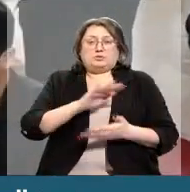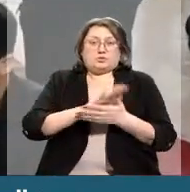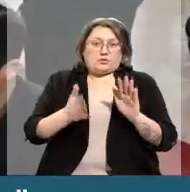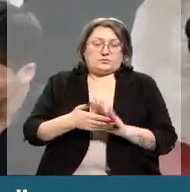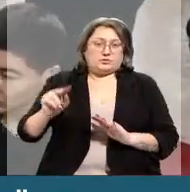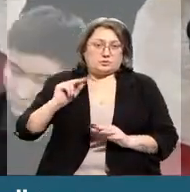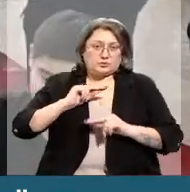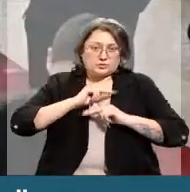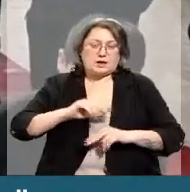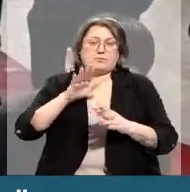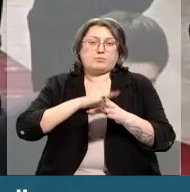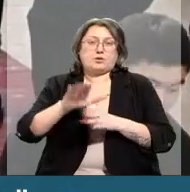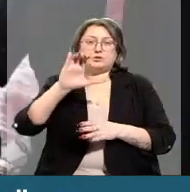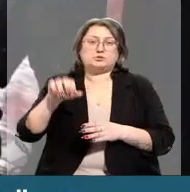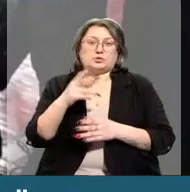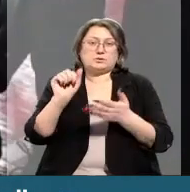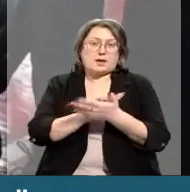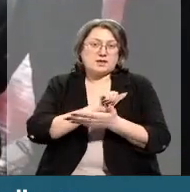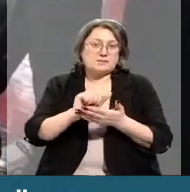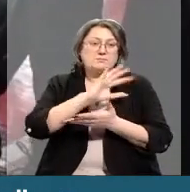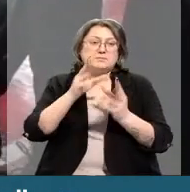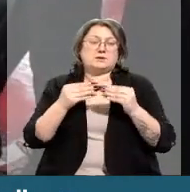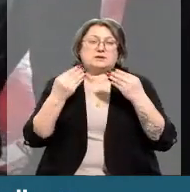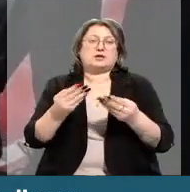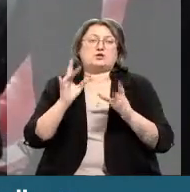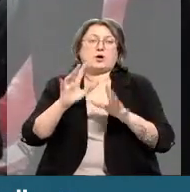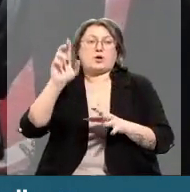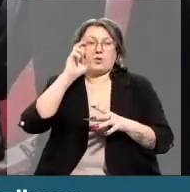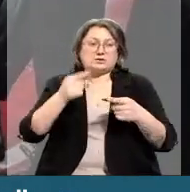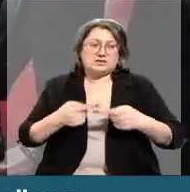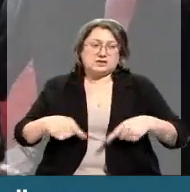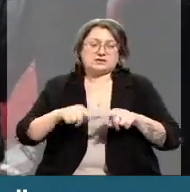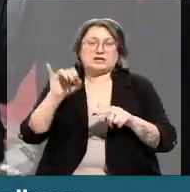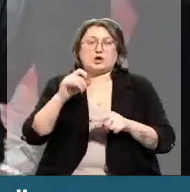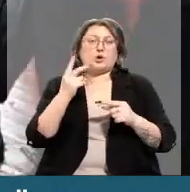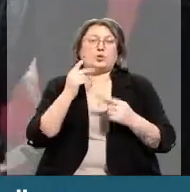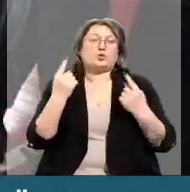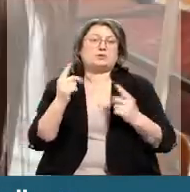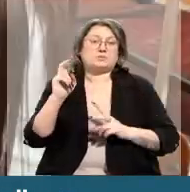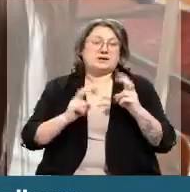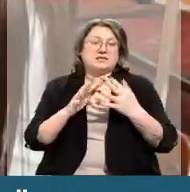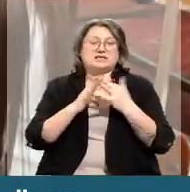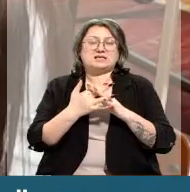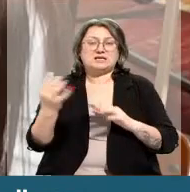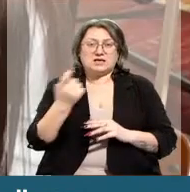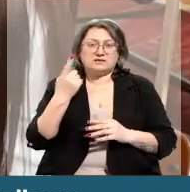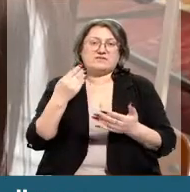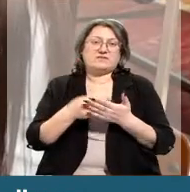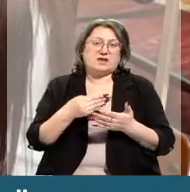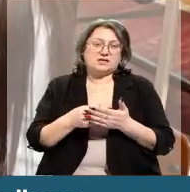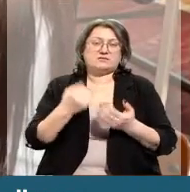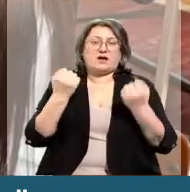условиями труда и полным социальным пакетом готовы не только государственные учреждения, но и крупные предприятия сельскохозяйственной,